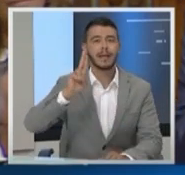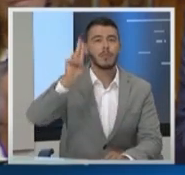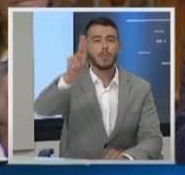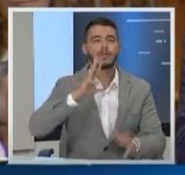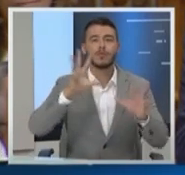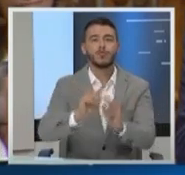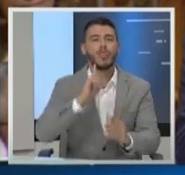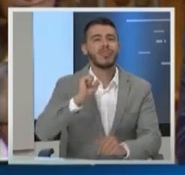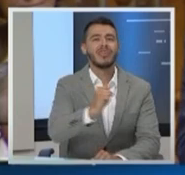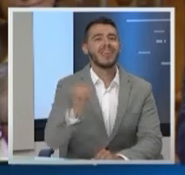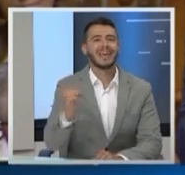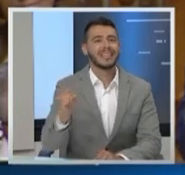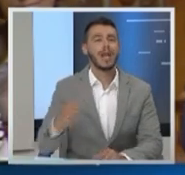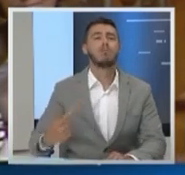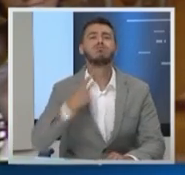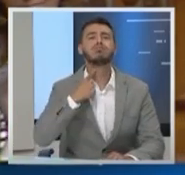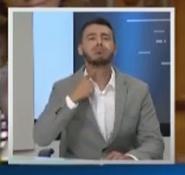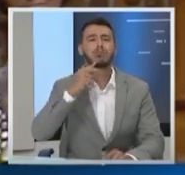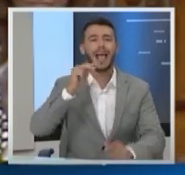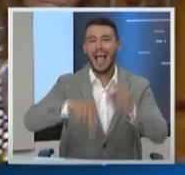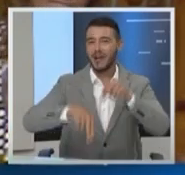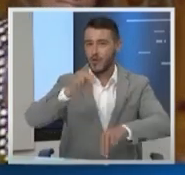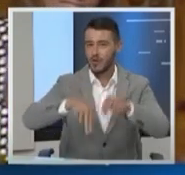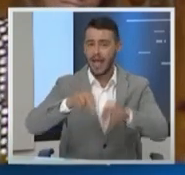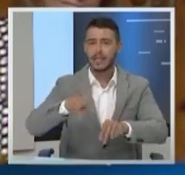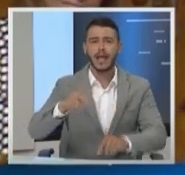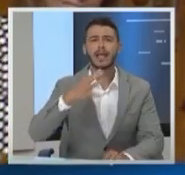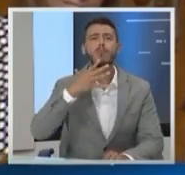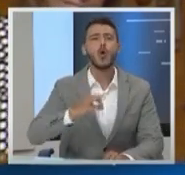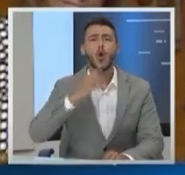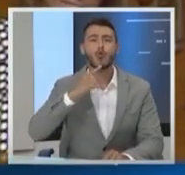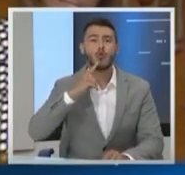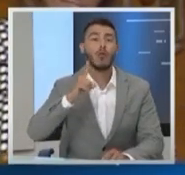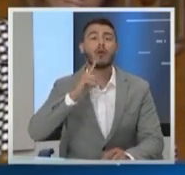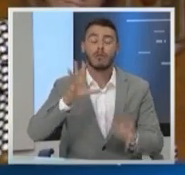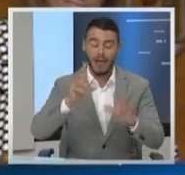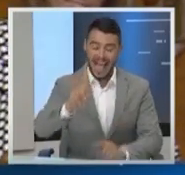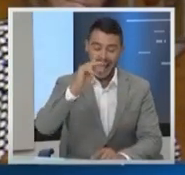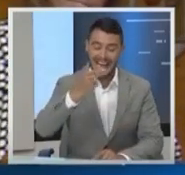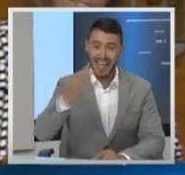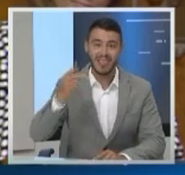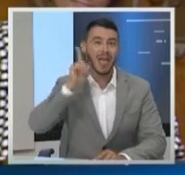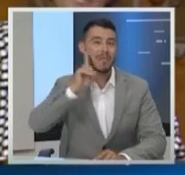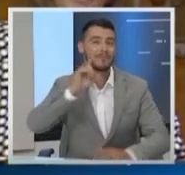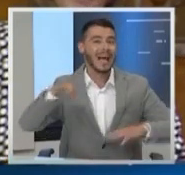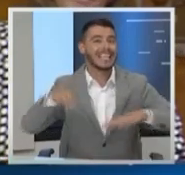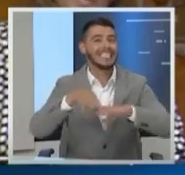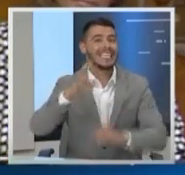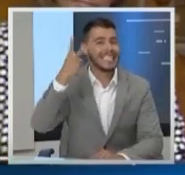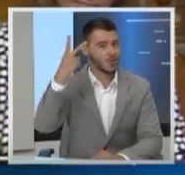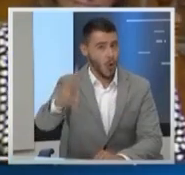τις εκλογές για μία υπόθεση που αφορούσε τη σύζυγό του όχι για 850